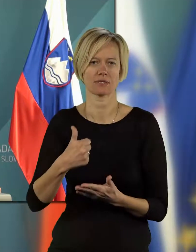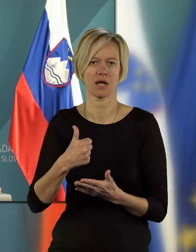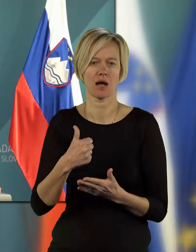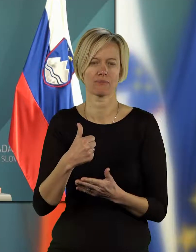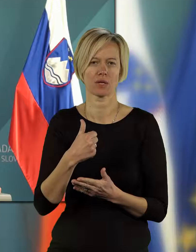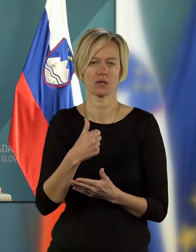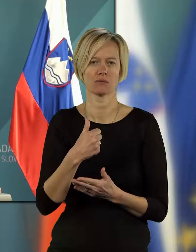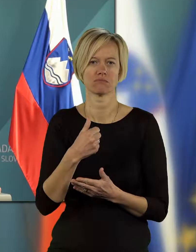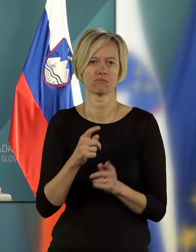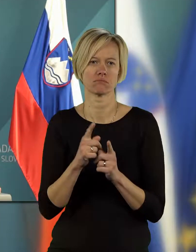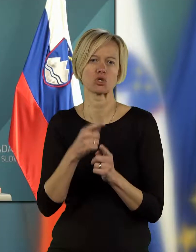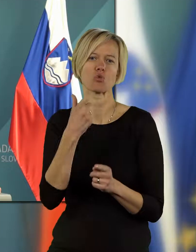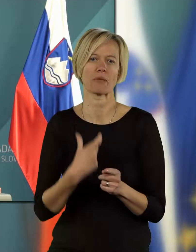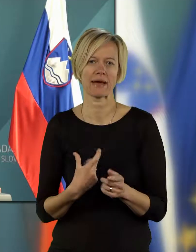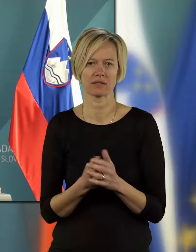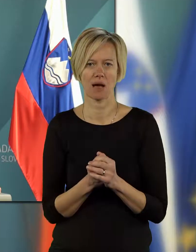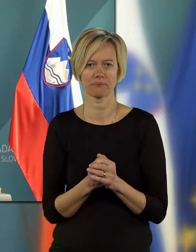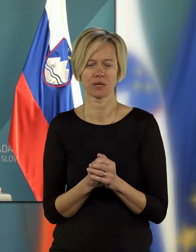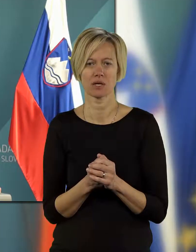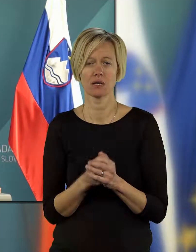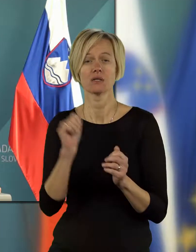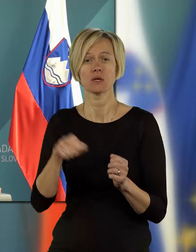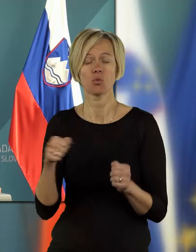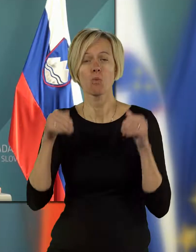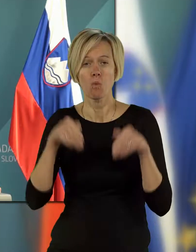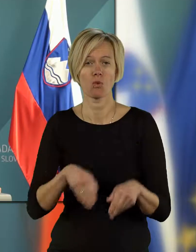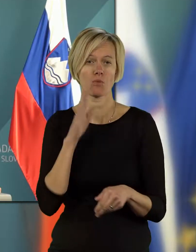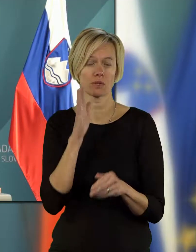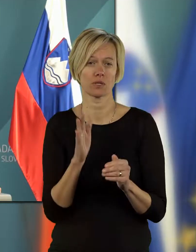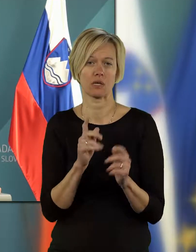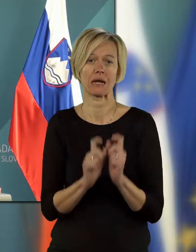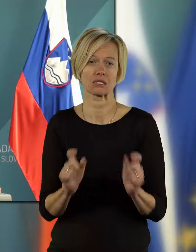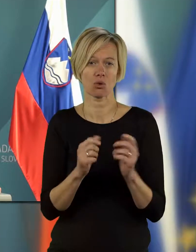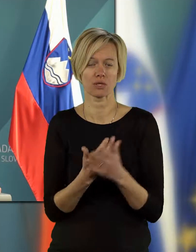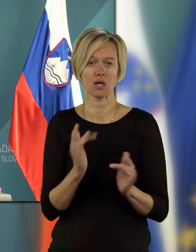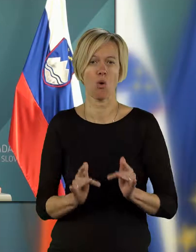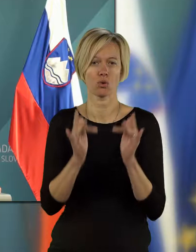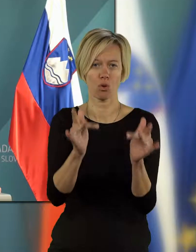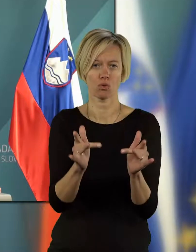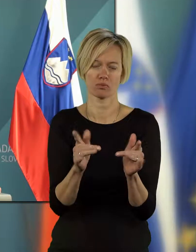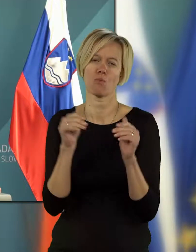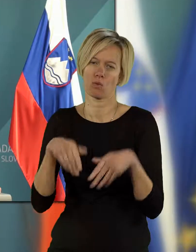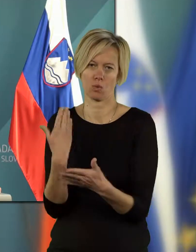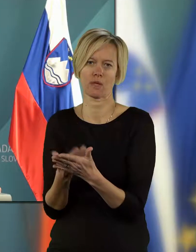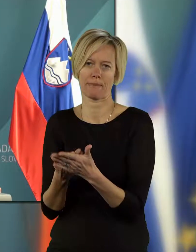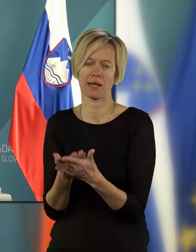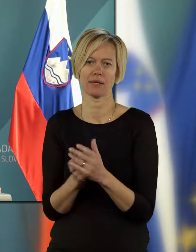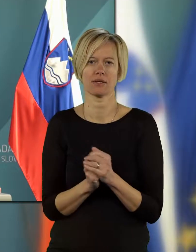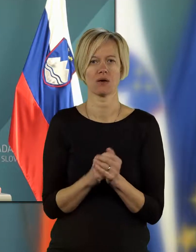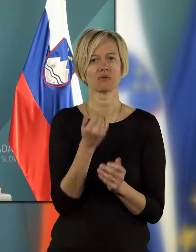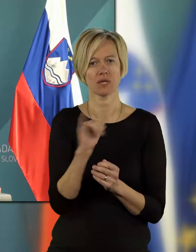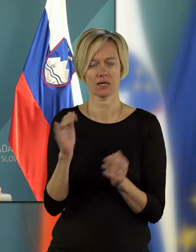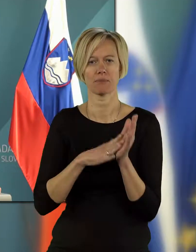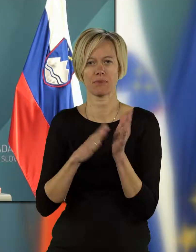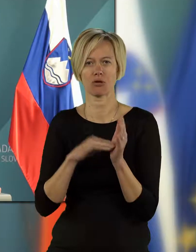subjekta, tako da morajo biti razlogi za odlog zelo utemeljeni. V